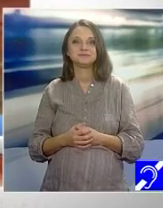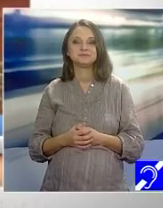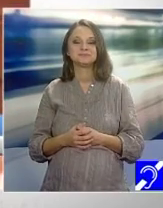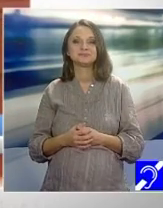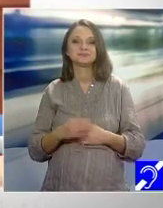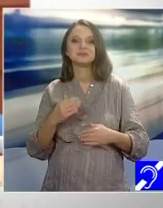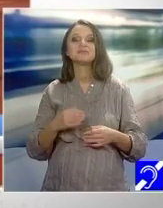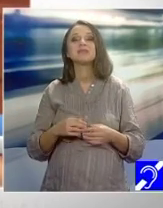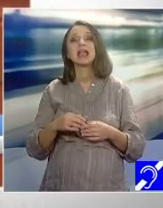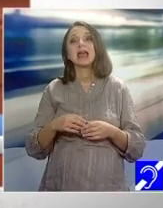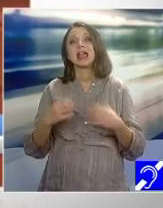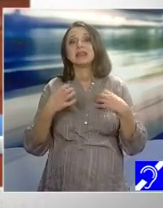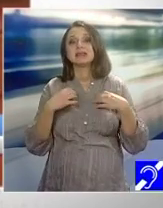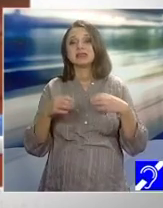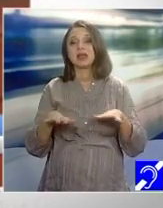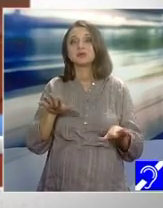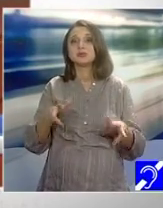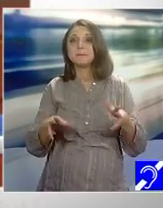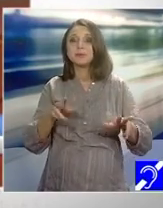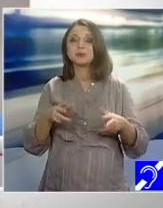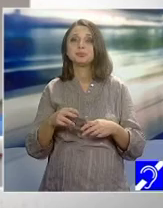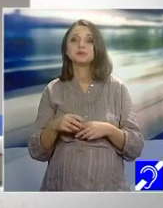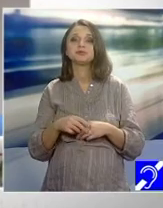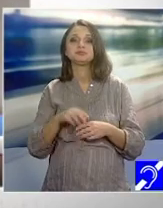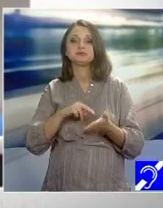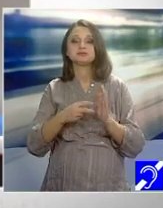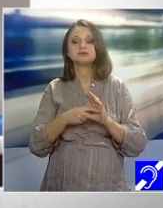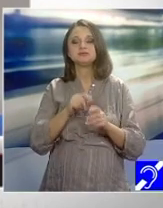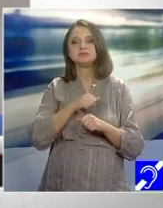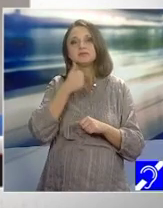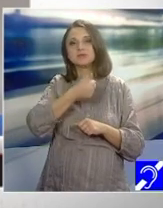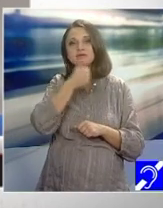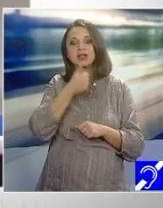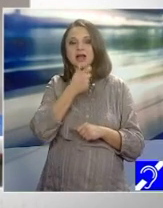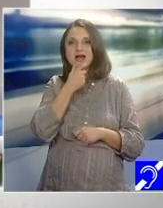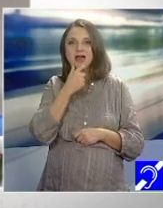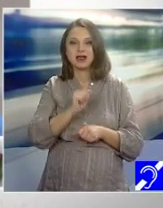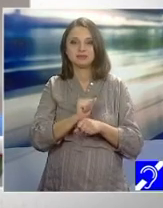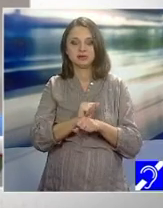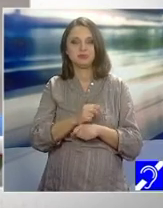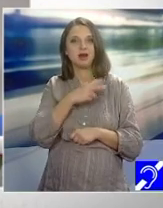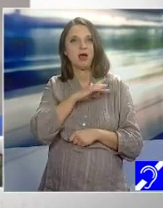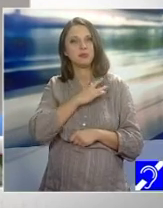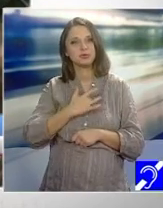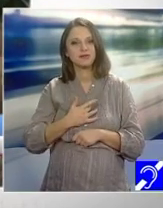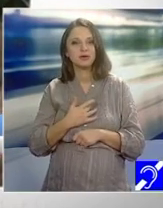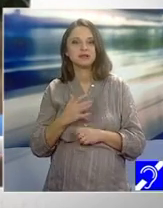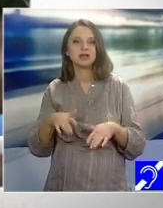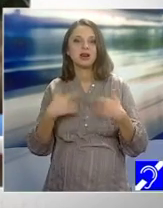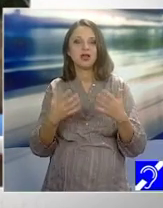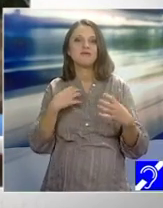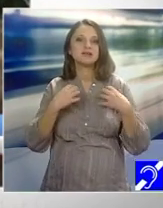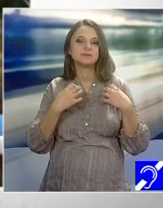Teatrul de Păpuși Puc organizează de 7 ani Săptămâna Bunăvoinței, în care oferă spectacole gratuite copiilor aflați în situații dificile sau cu